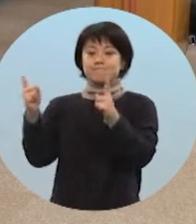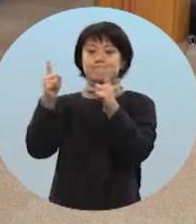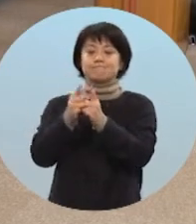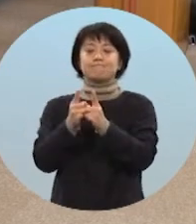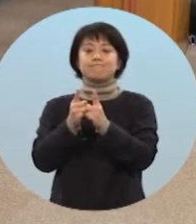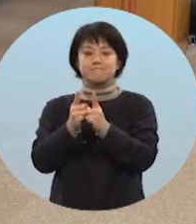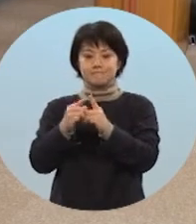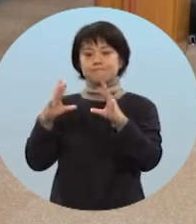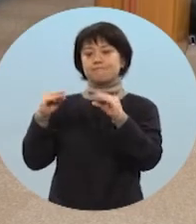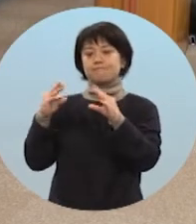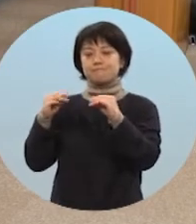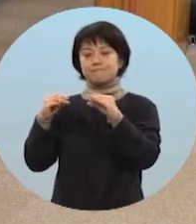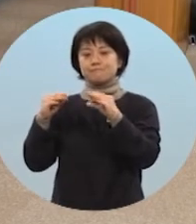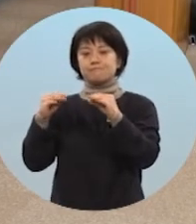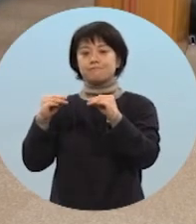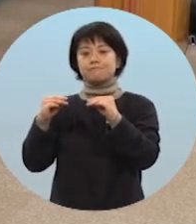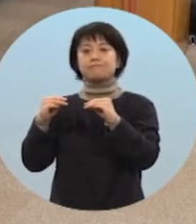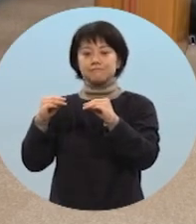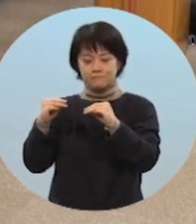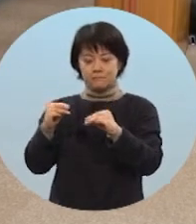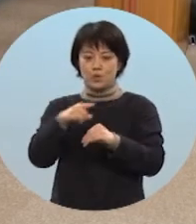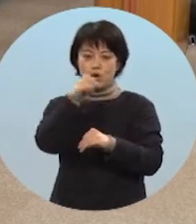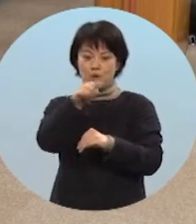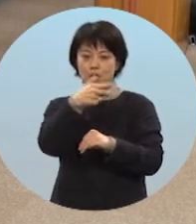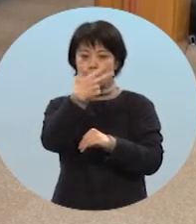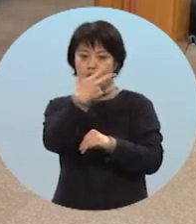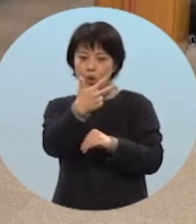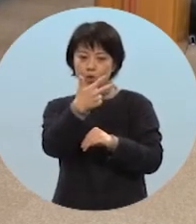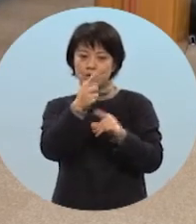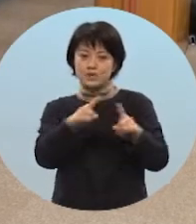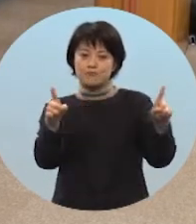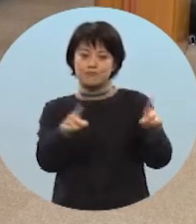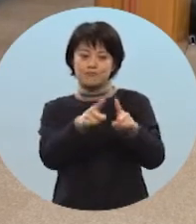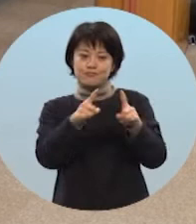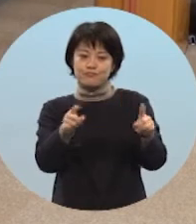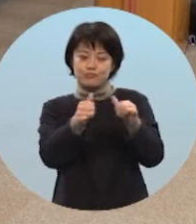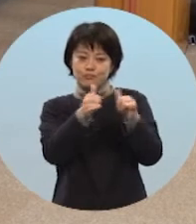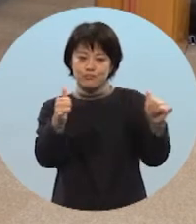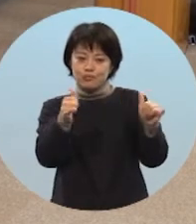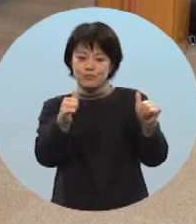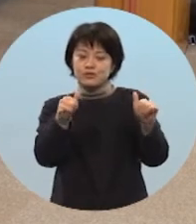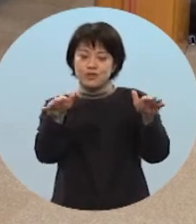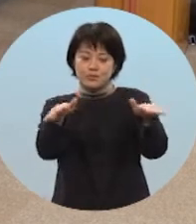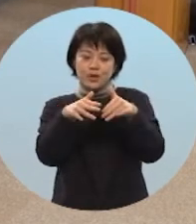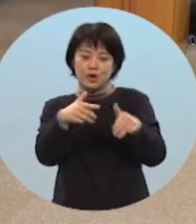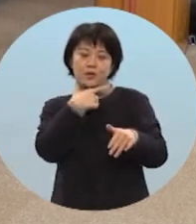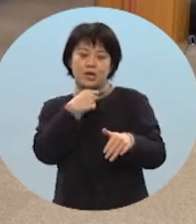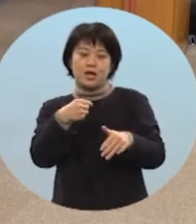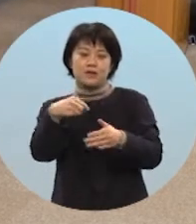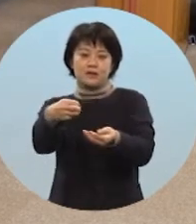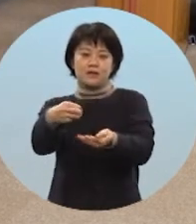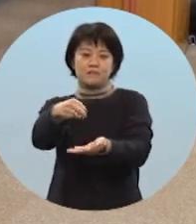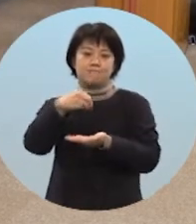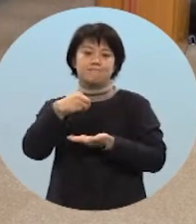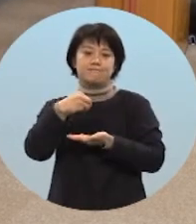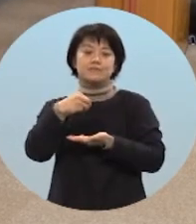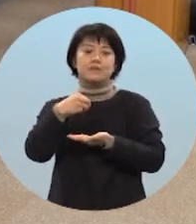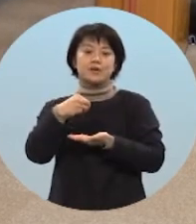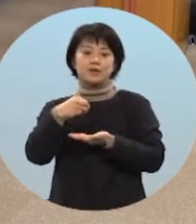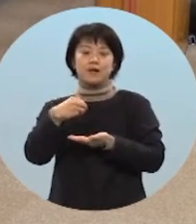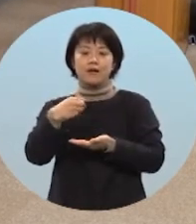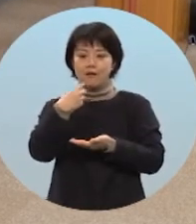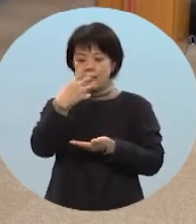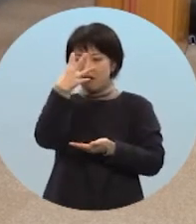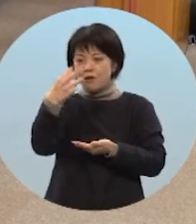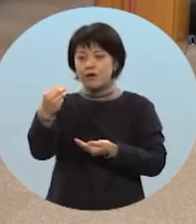話がトントン進んで、野々市にミュージシャンを呼んでくれないかっていう話があって、私も非常に興味があったので第1回